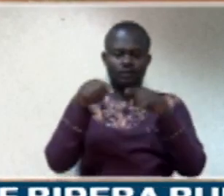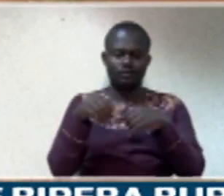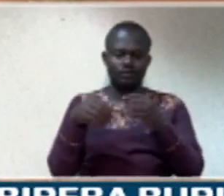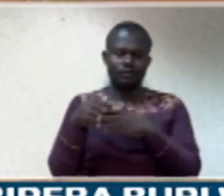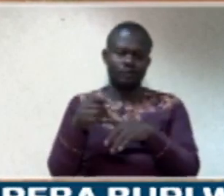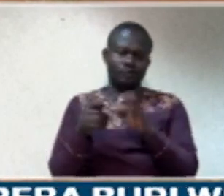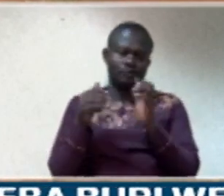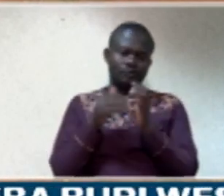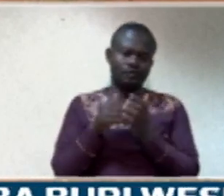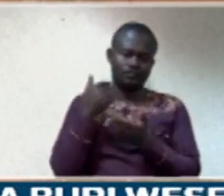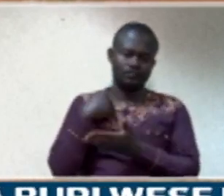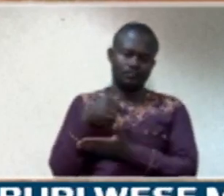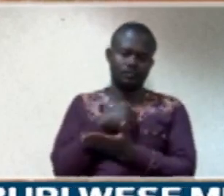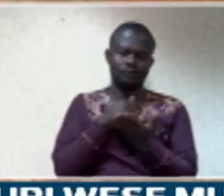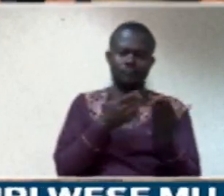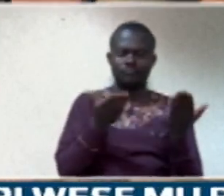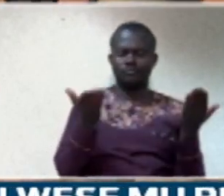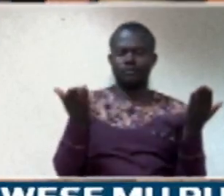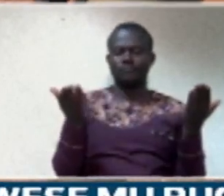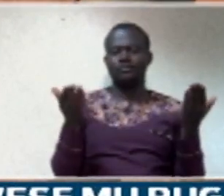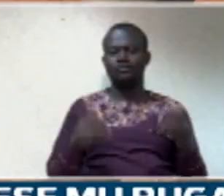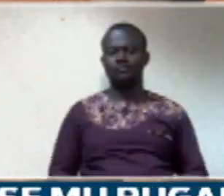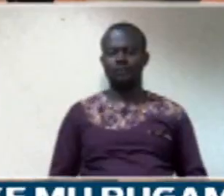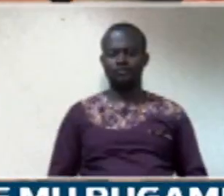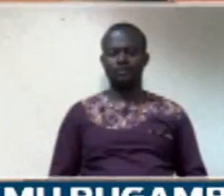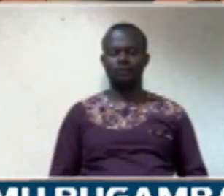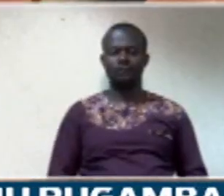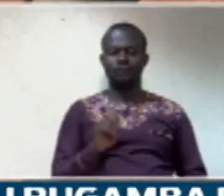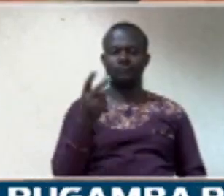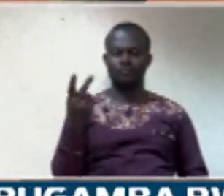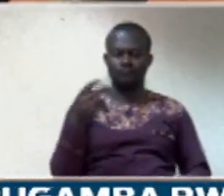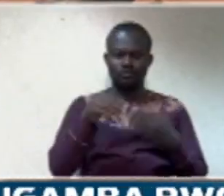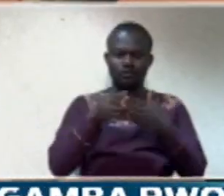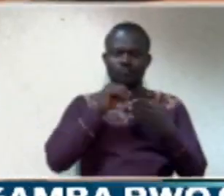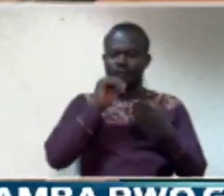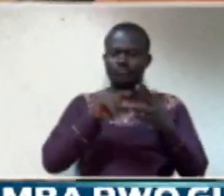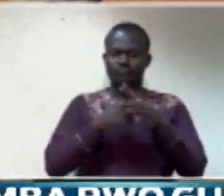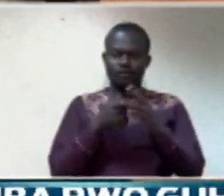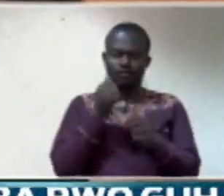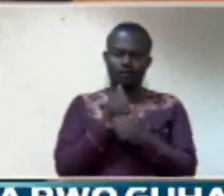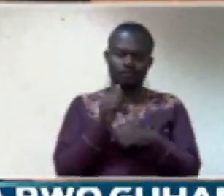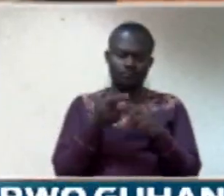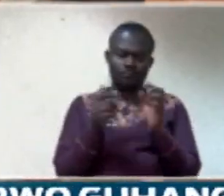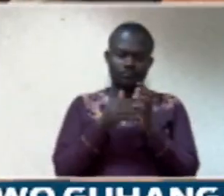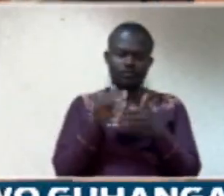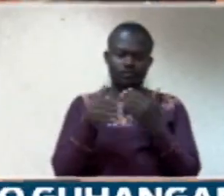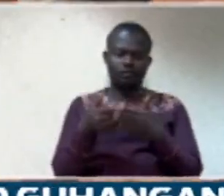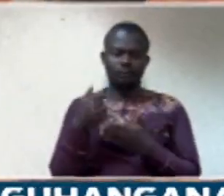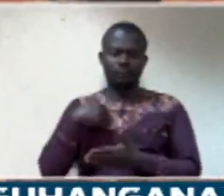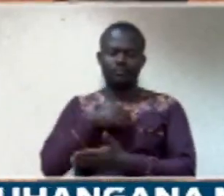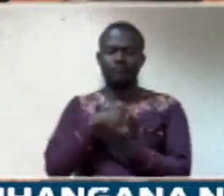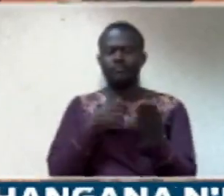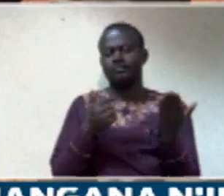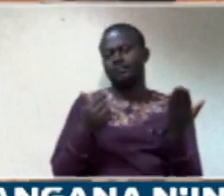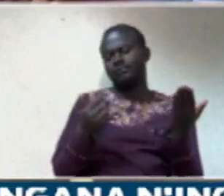natandukanye nabazavuga banamashashi. Nyanubwo nzimwe ibyumweru bibiri bigiye gushira abaturage batangiye aka kazi ndetse bamaze no gusogongera ku mafaranga y'iminsi 5 ya